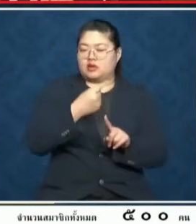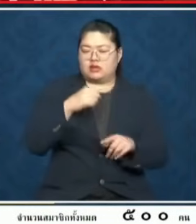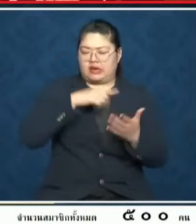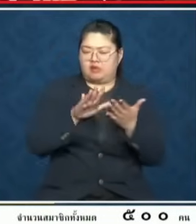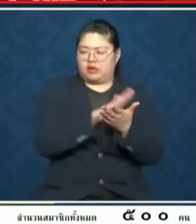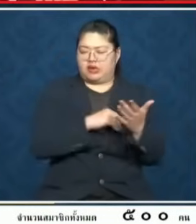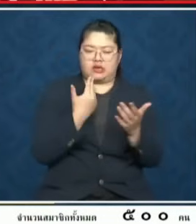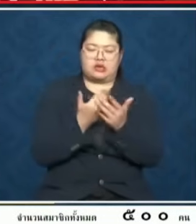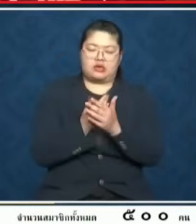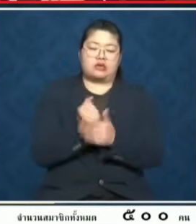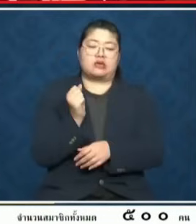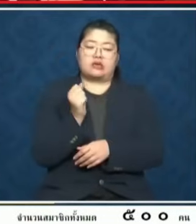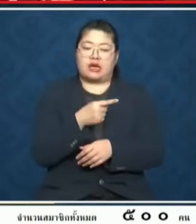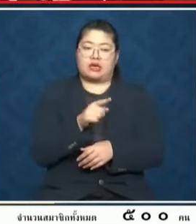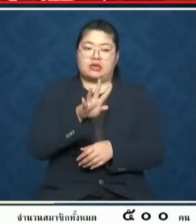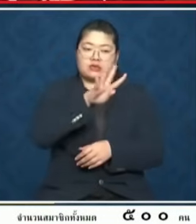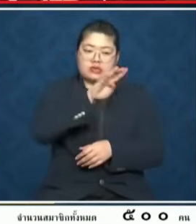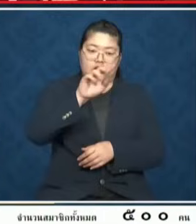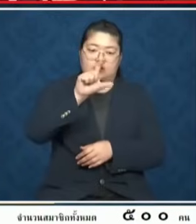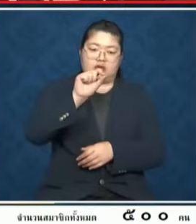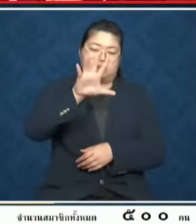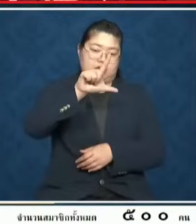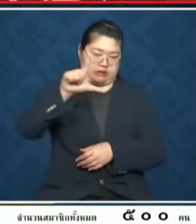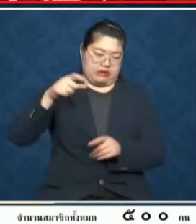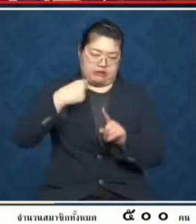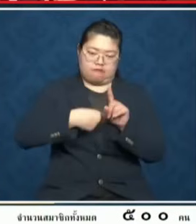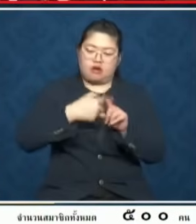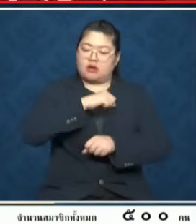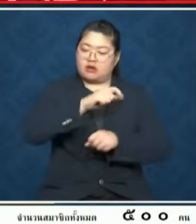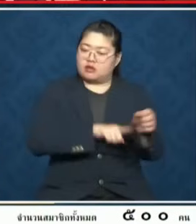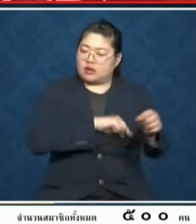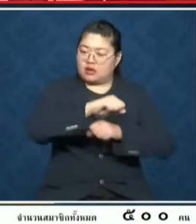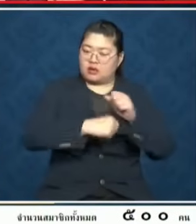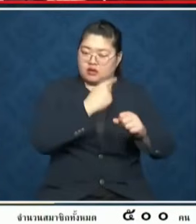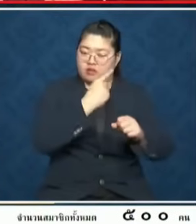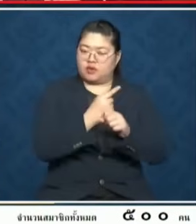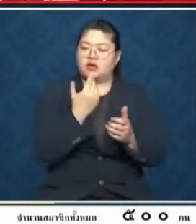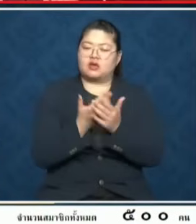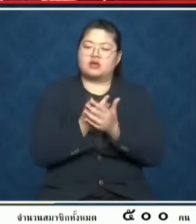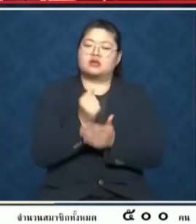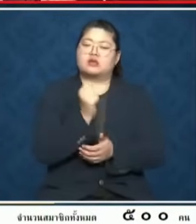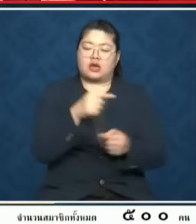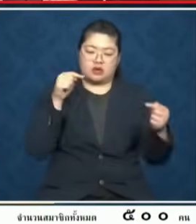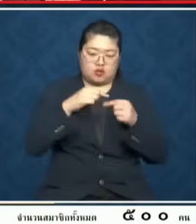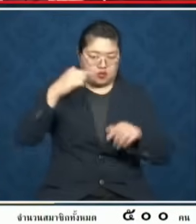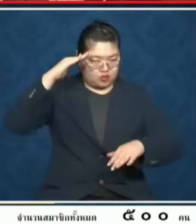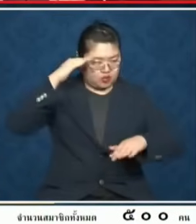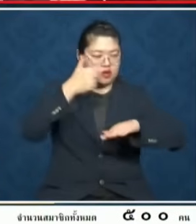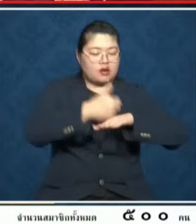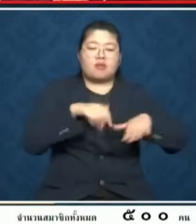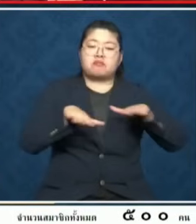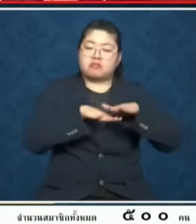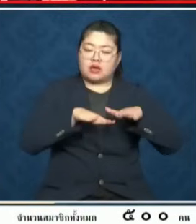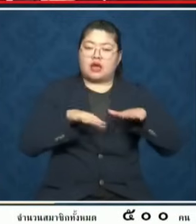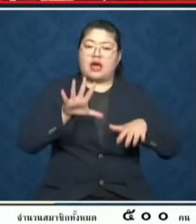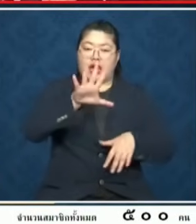นะคะจะต้องจ่ายเงิน 425ล้านบาทต่อเดือนค่ะปีนึงเราต้องจ่ายเงินให้นายพลในอัตราที่ต่ำสุดนะฮะอยู่ที่